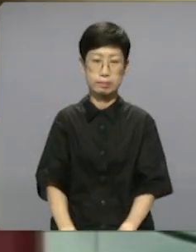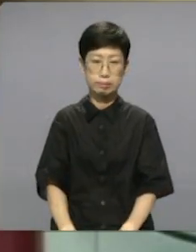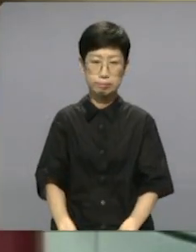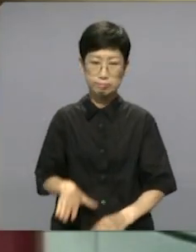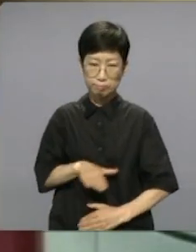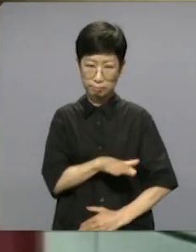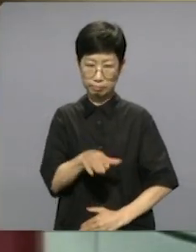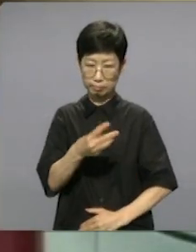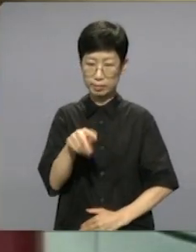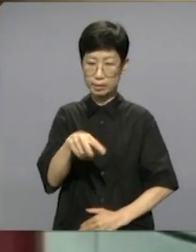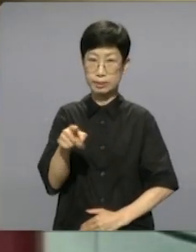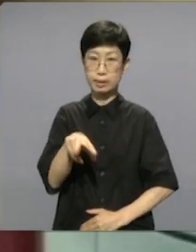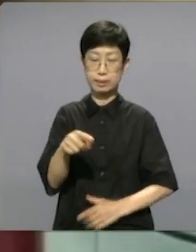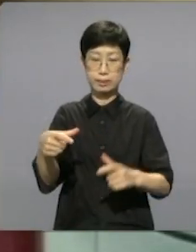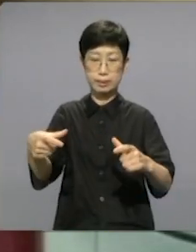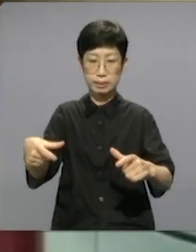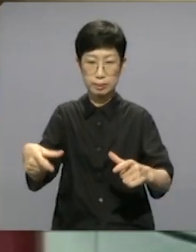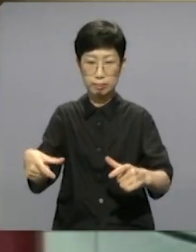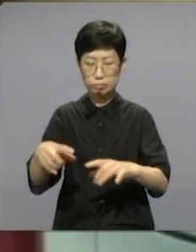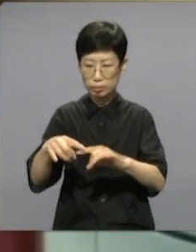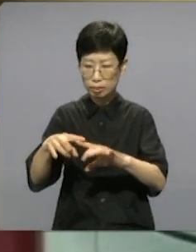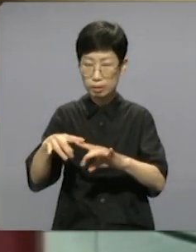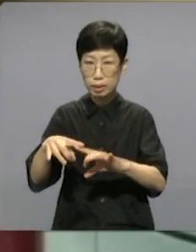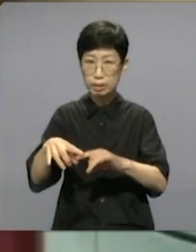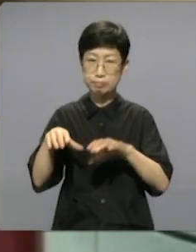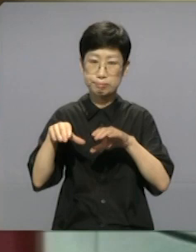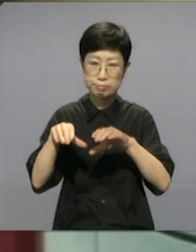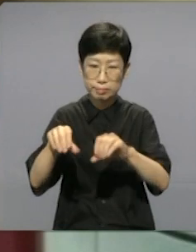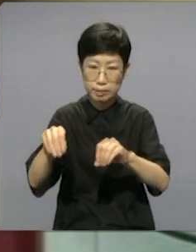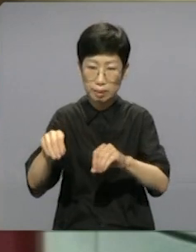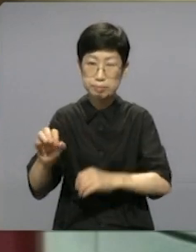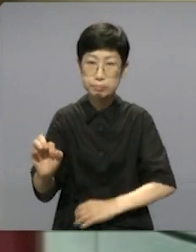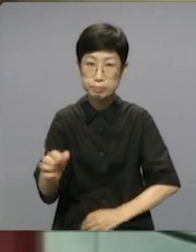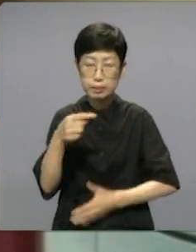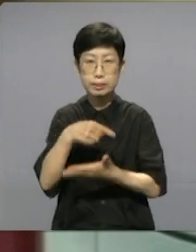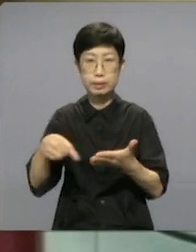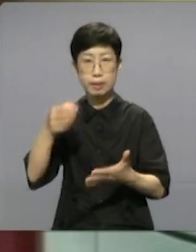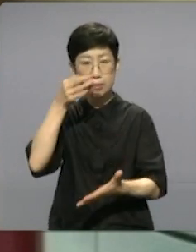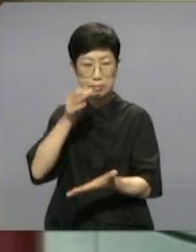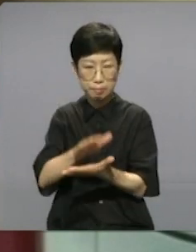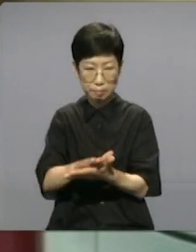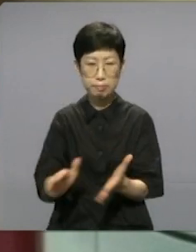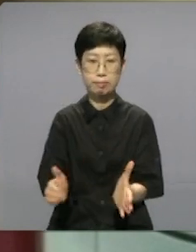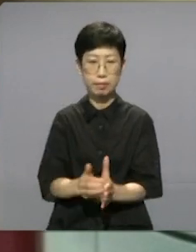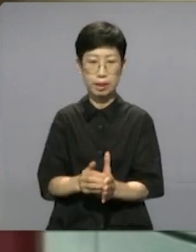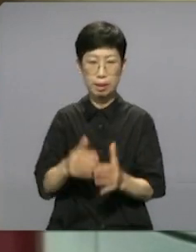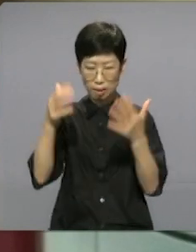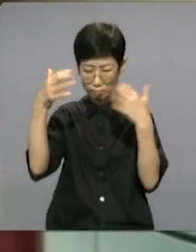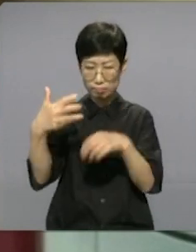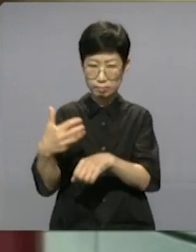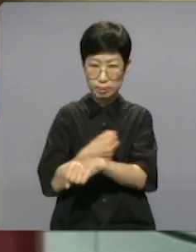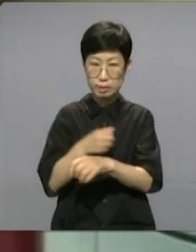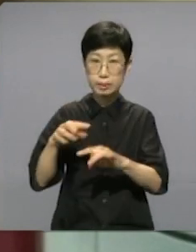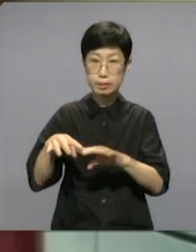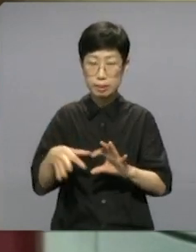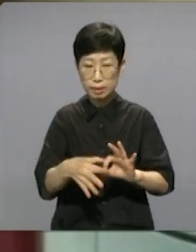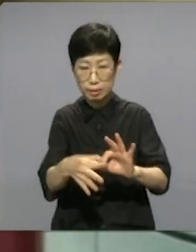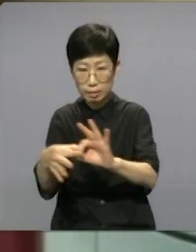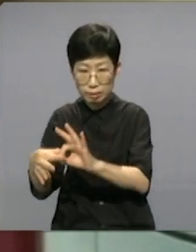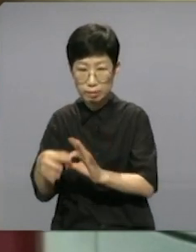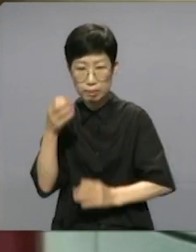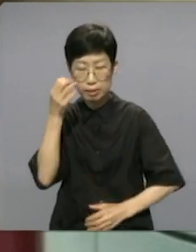Texas, we've seen, catastrophe happen there when the grid has gone down. And if it goes down during a heat event like